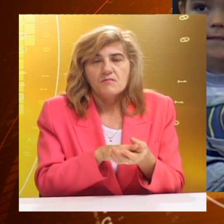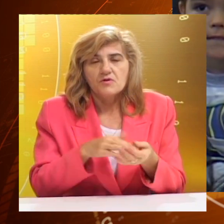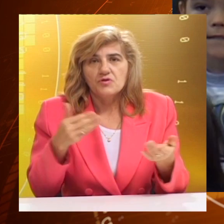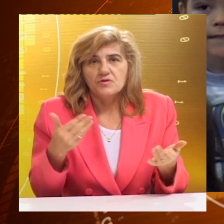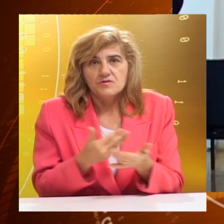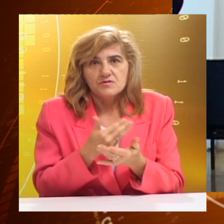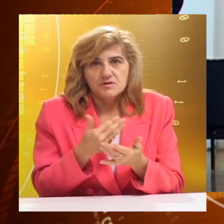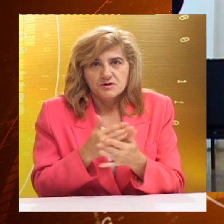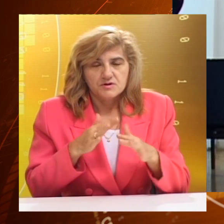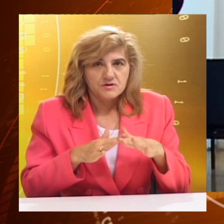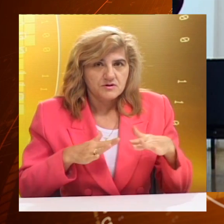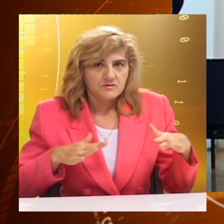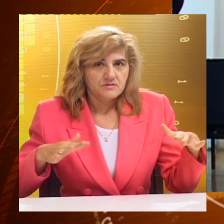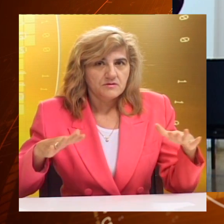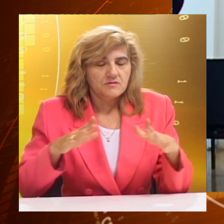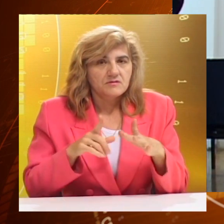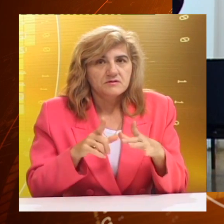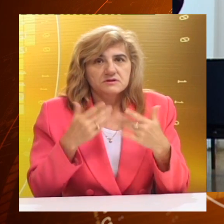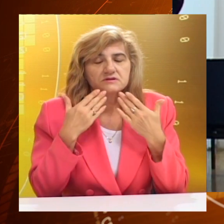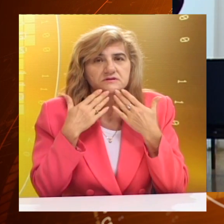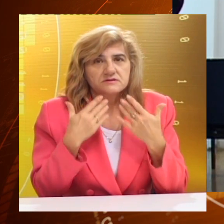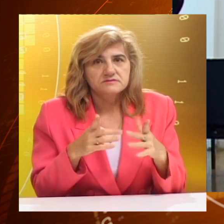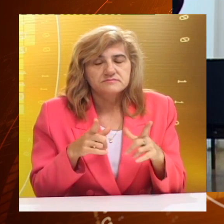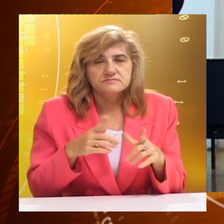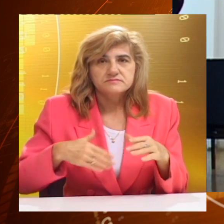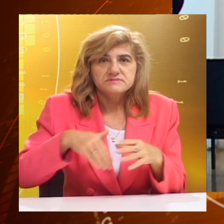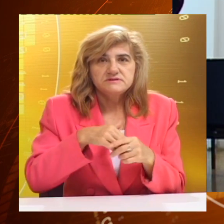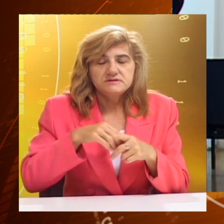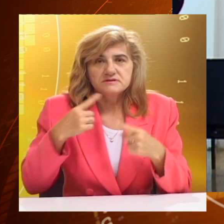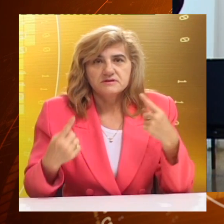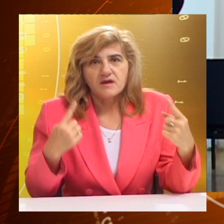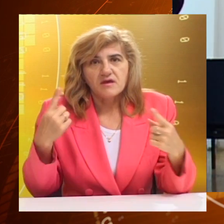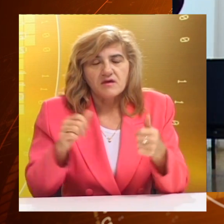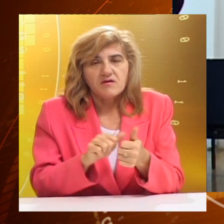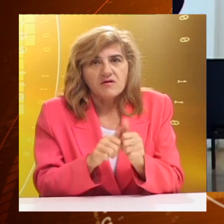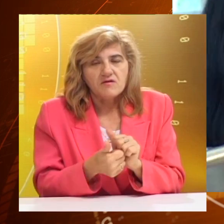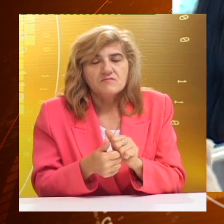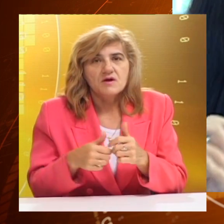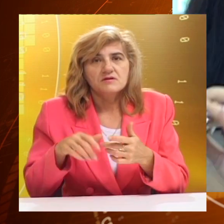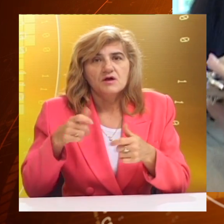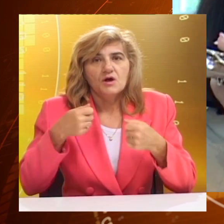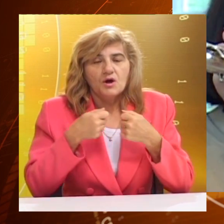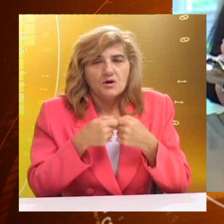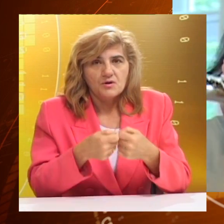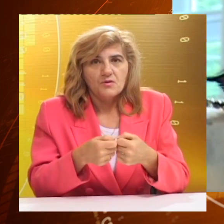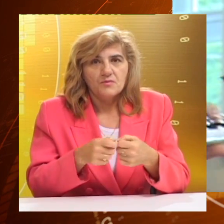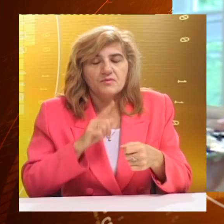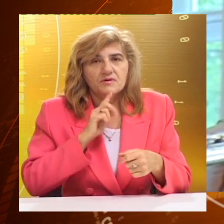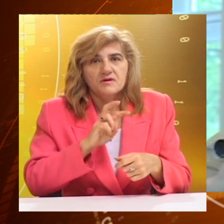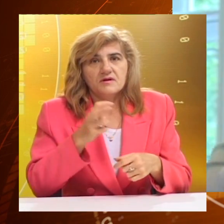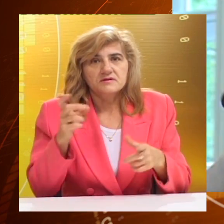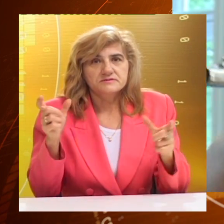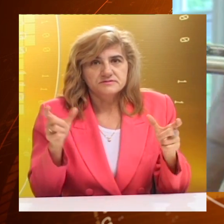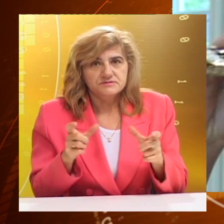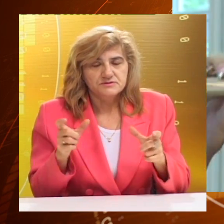a pokrenute su i neke nove. Sve akcije su realizovane zahvaljujući pre svega zaposlenima u brojnim ustanovama, sportskim i baletskim klubovima